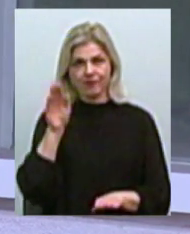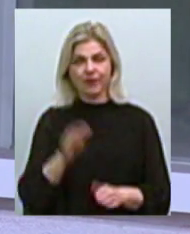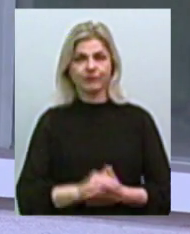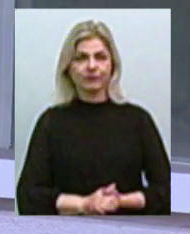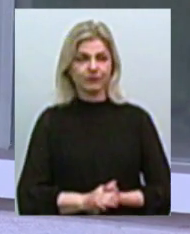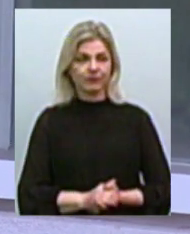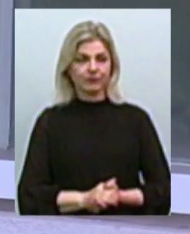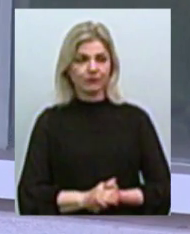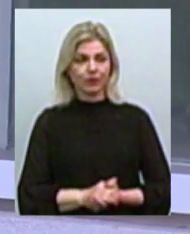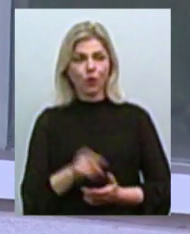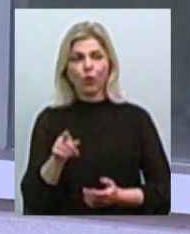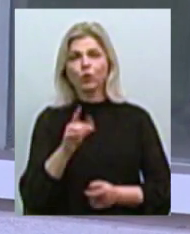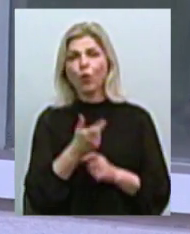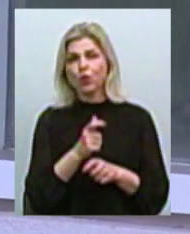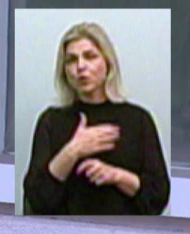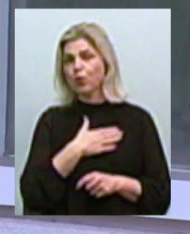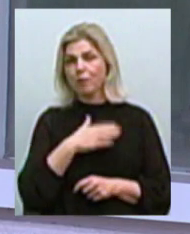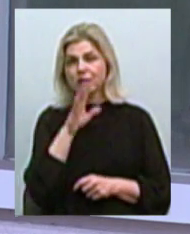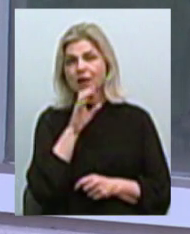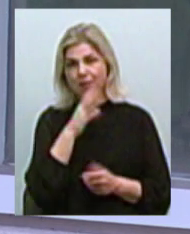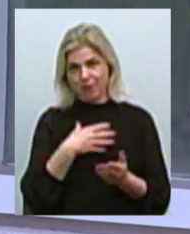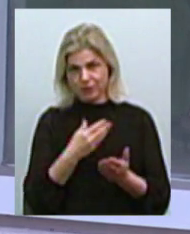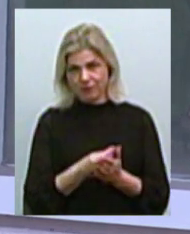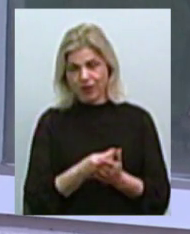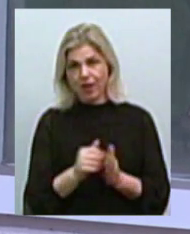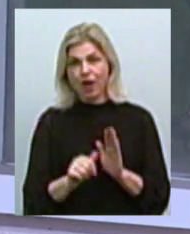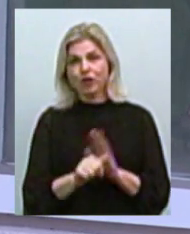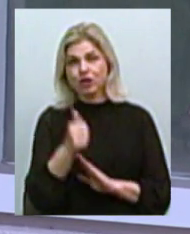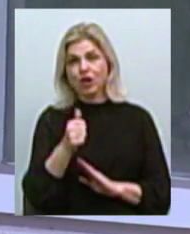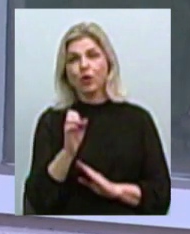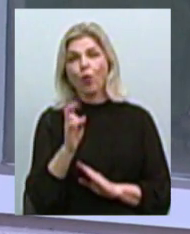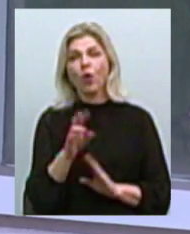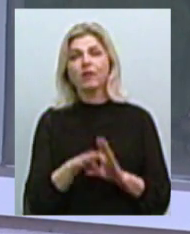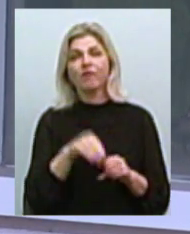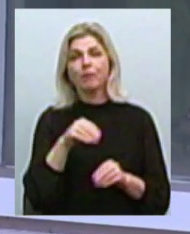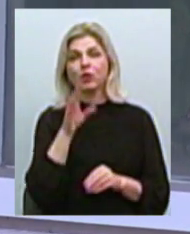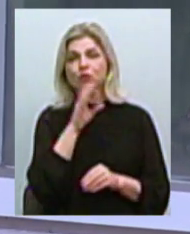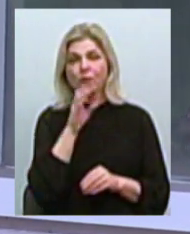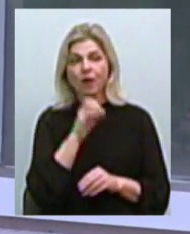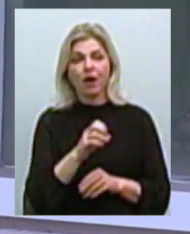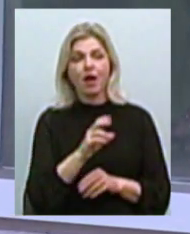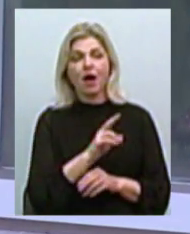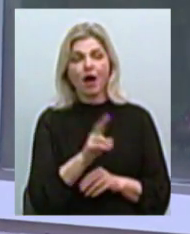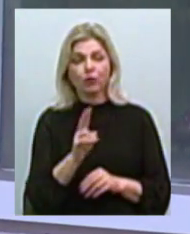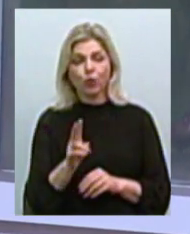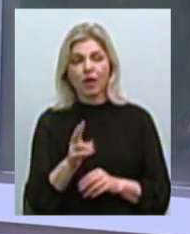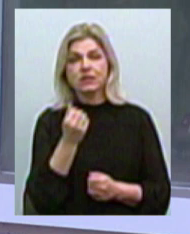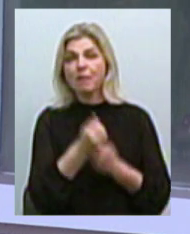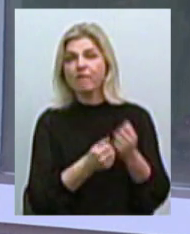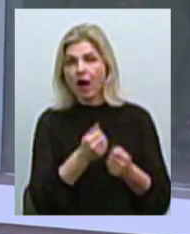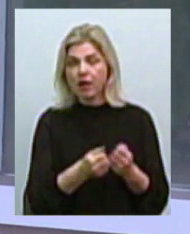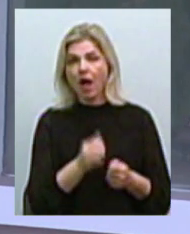Він собачником був, він дуже любив свою собаку. Спочатку він підбирав собак, яких збивали, а потім він